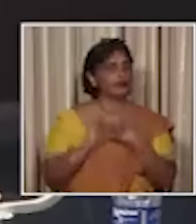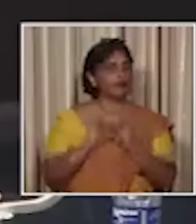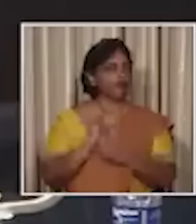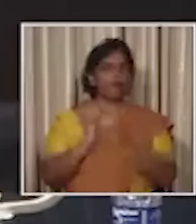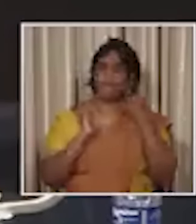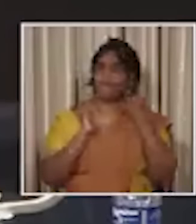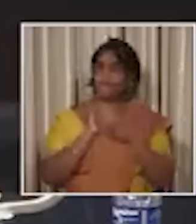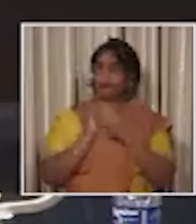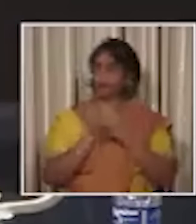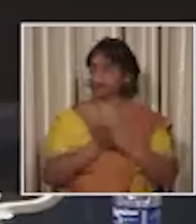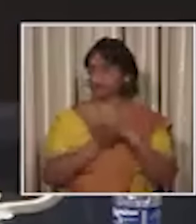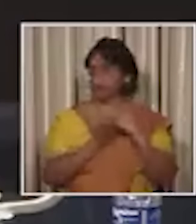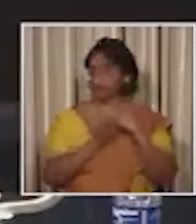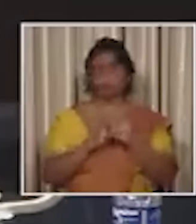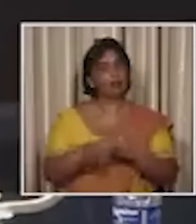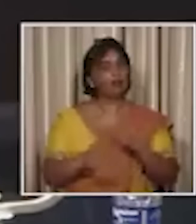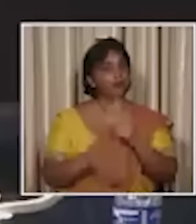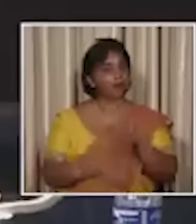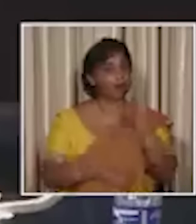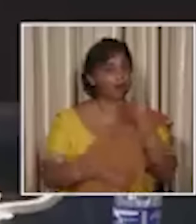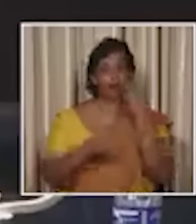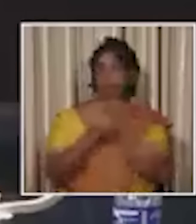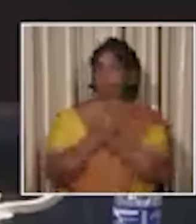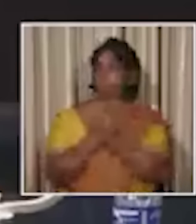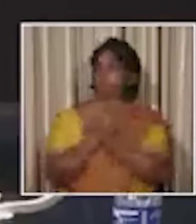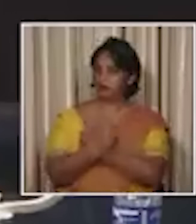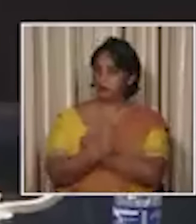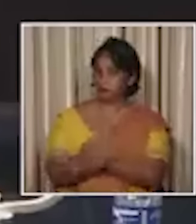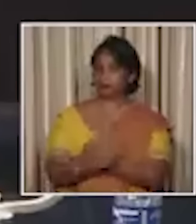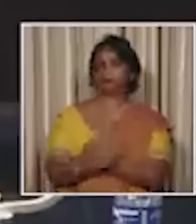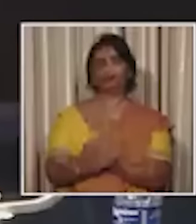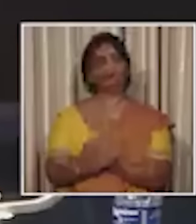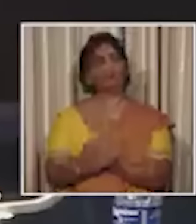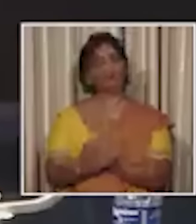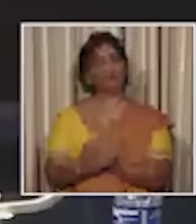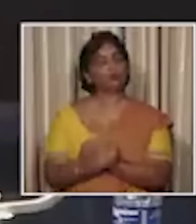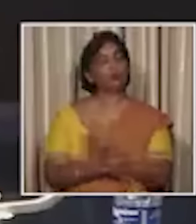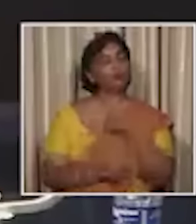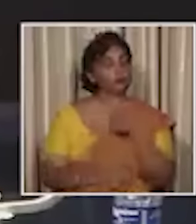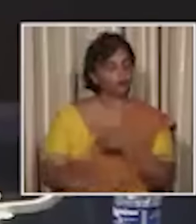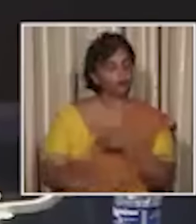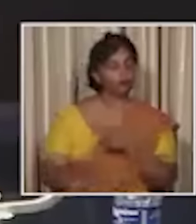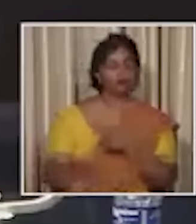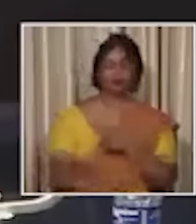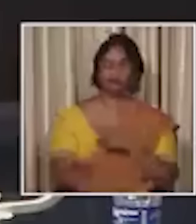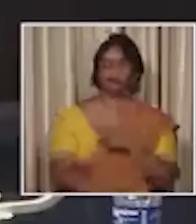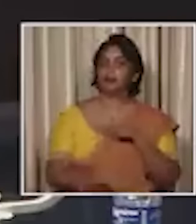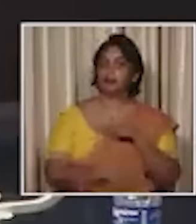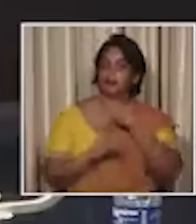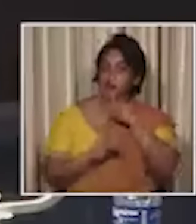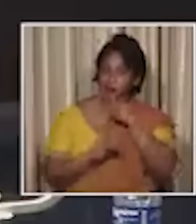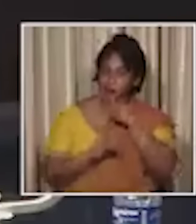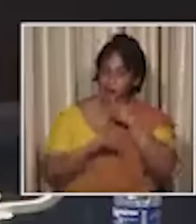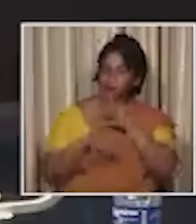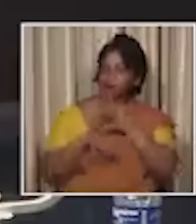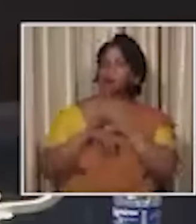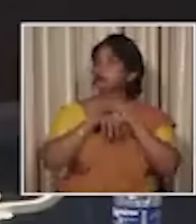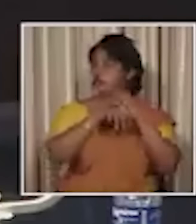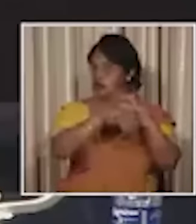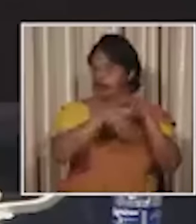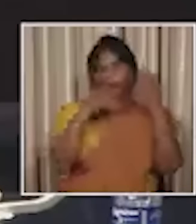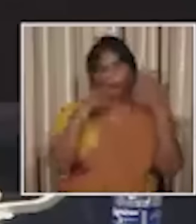நிலையத்திலே ஒரு நாள் இரவு கொண்டு சென்று தடுத்து வைக்கப்பட்டு மறுநாள் நீதிமன்றத்தில் நிறுத்தப்பட்டார்கள். நீதிமன்றத்தில் நிறுத்தப்பட்டு ICCPR என்கின்ற சட்டப்பிரிவின்